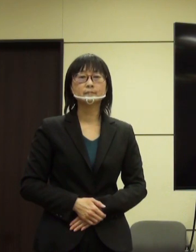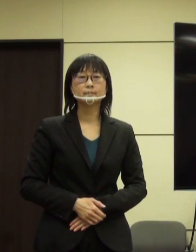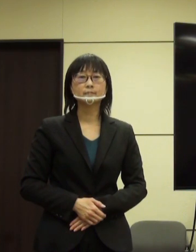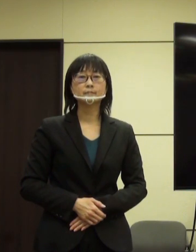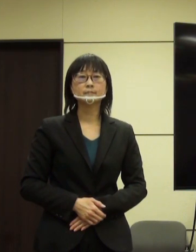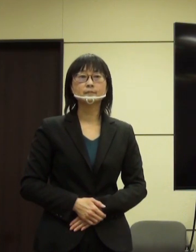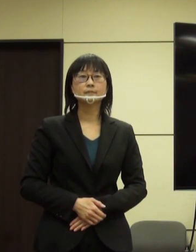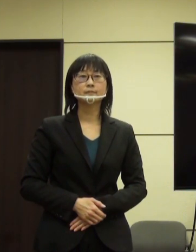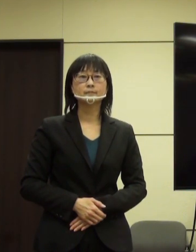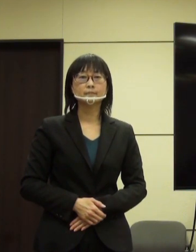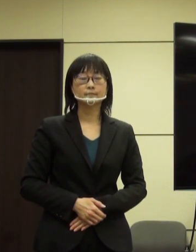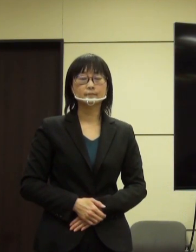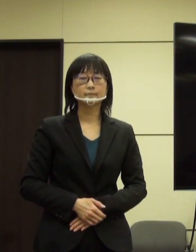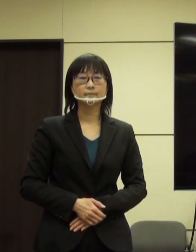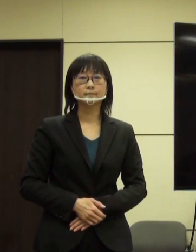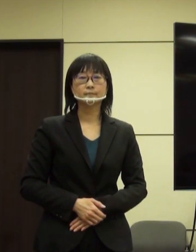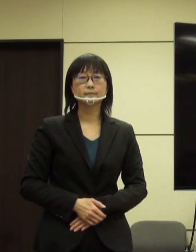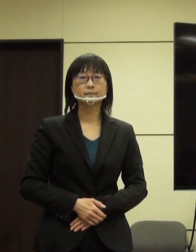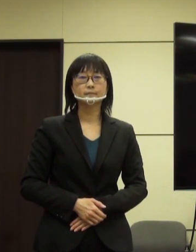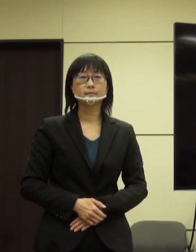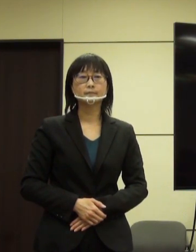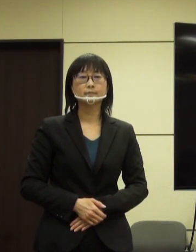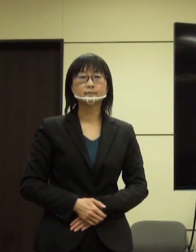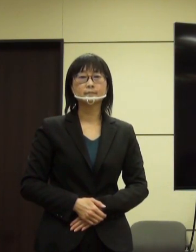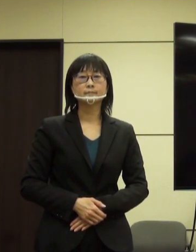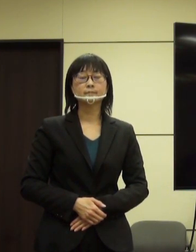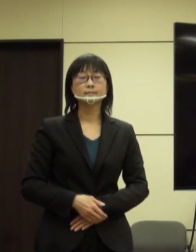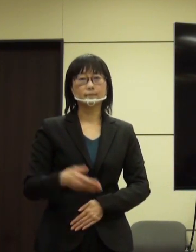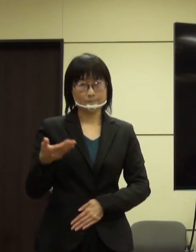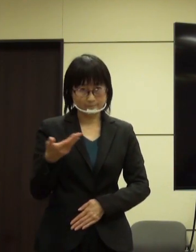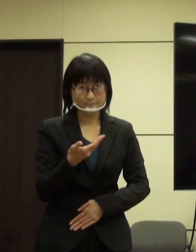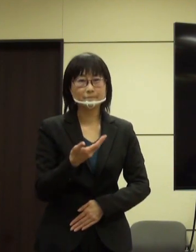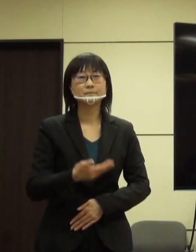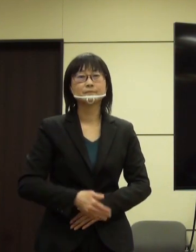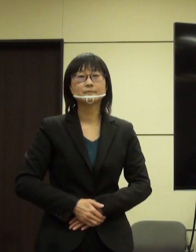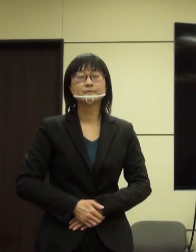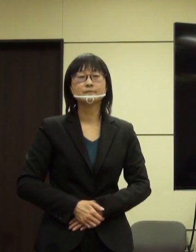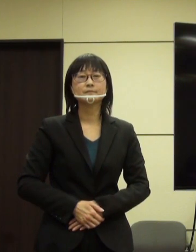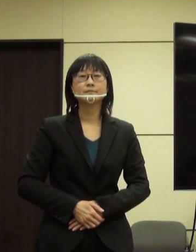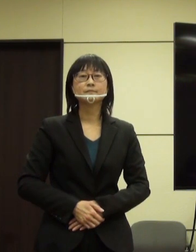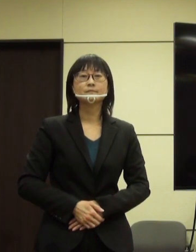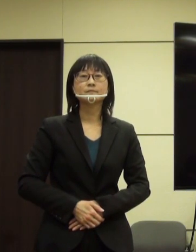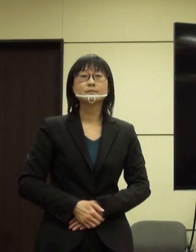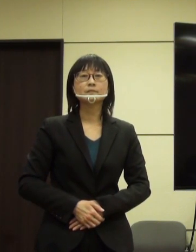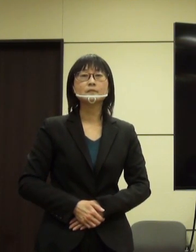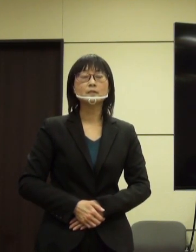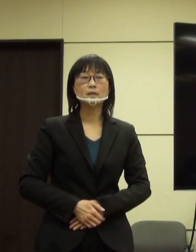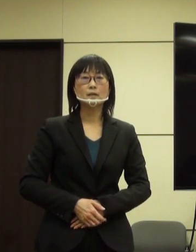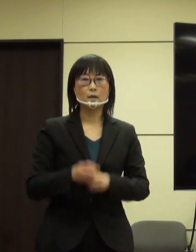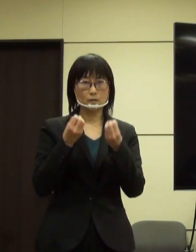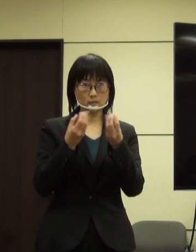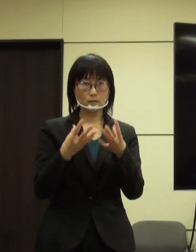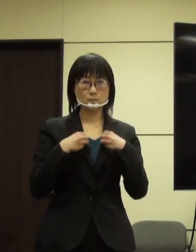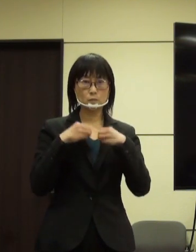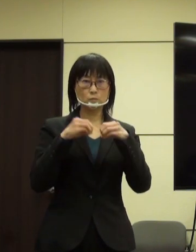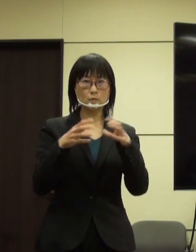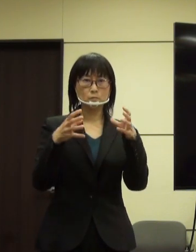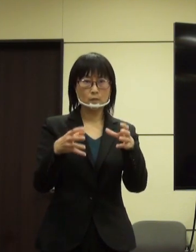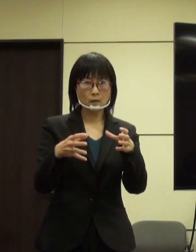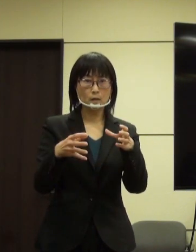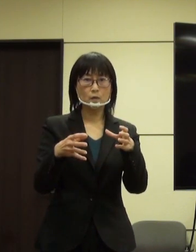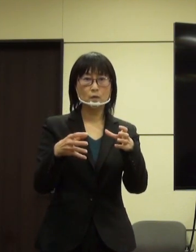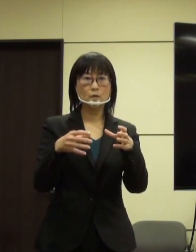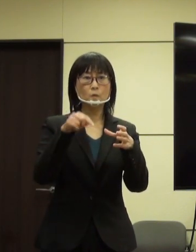は肺拡散お願いしますカフ尻尾の席はですはい朝の新しいクラスターなんですけれども